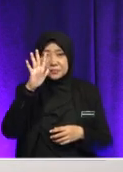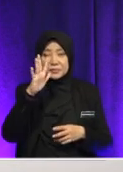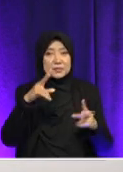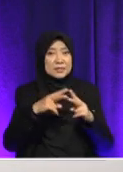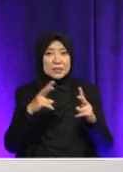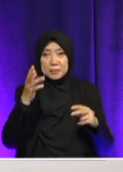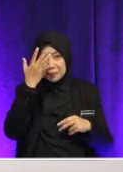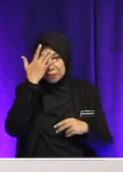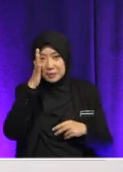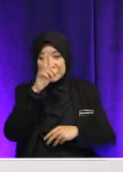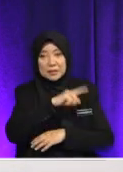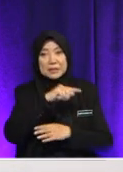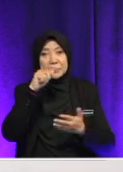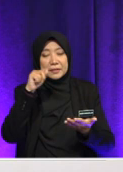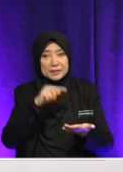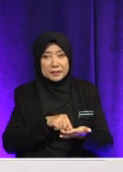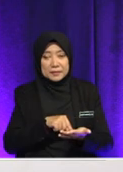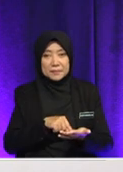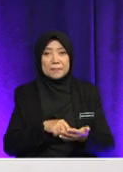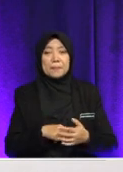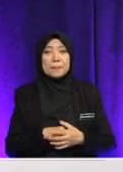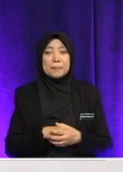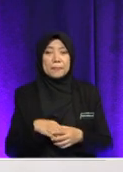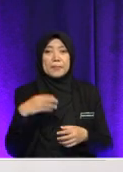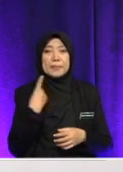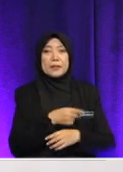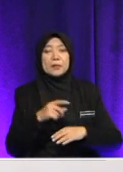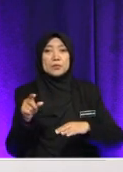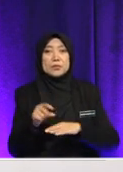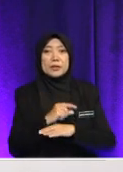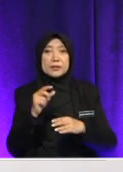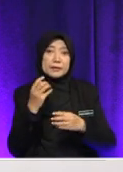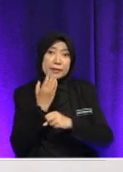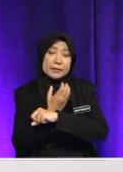hari ini Oke kita gunakan